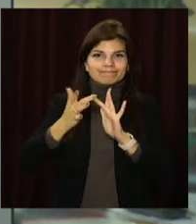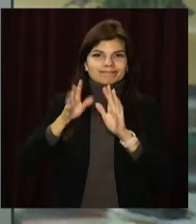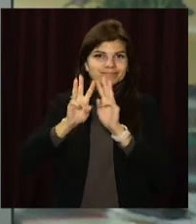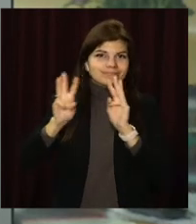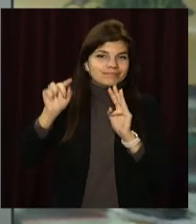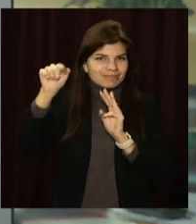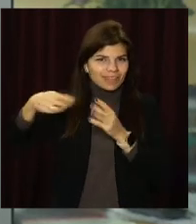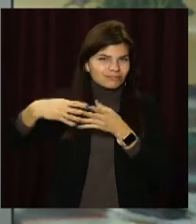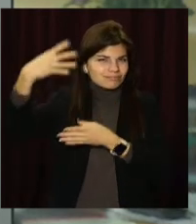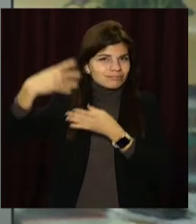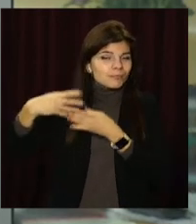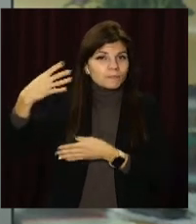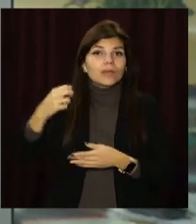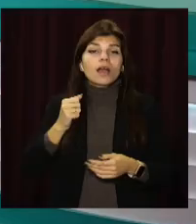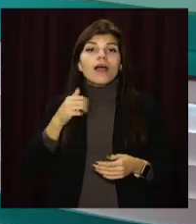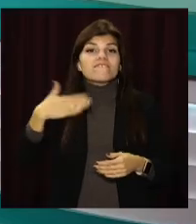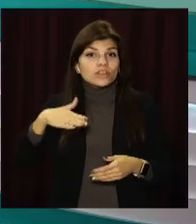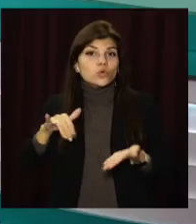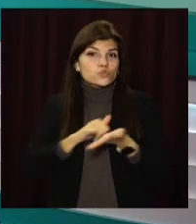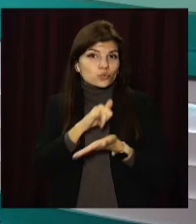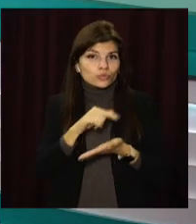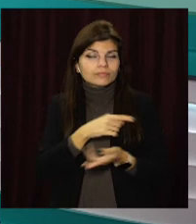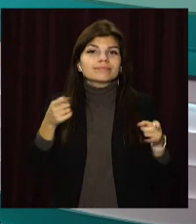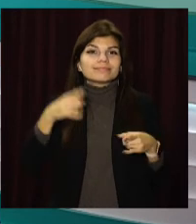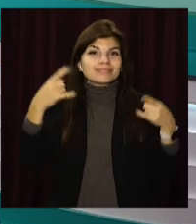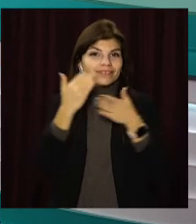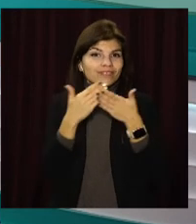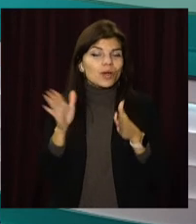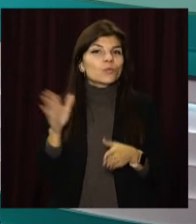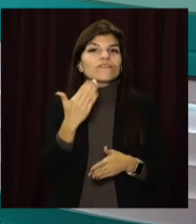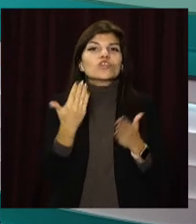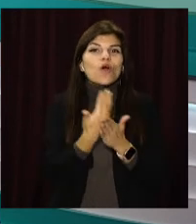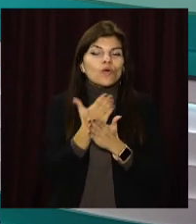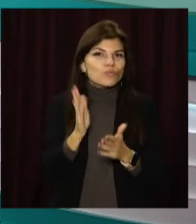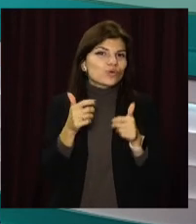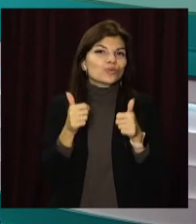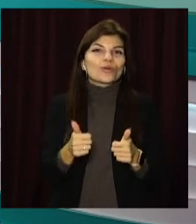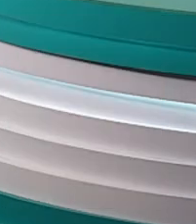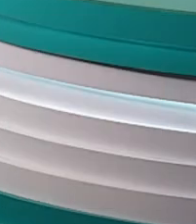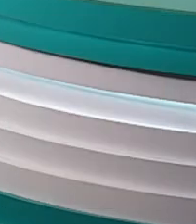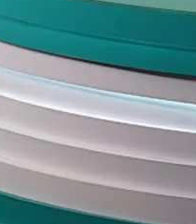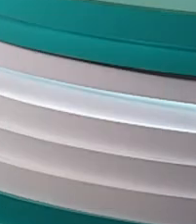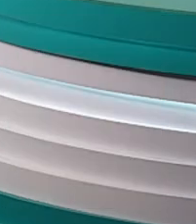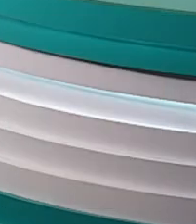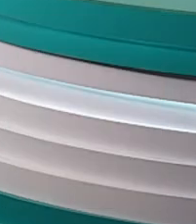Сюжети переглядайте на нашому YouTube-каналі. Залишайтесь з відкритим та нехай всі новини будуть добрими.